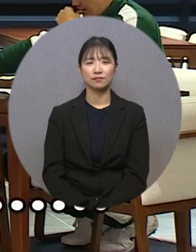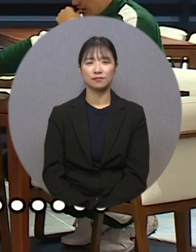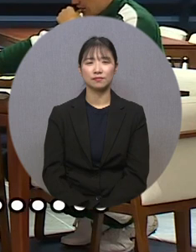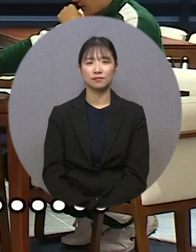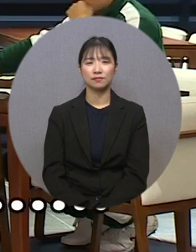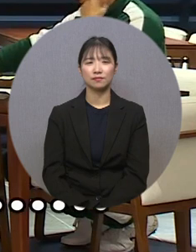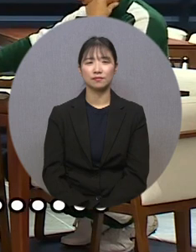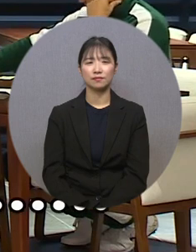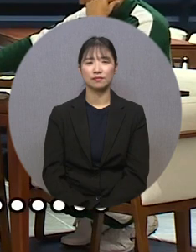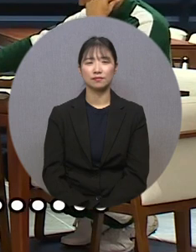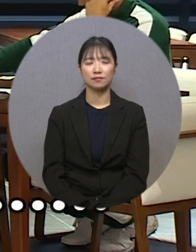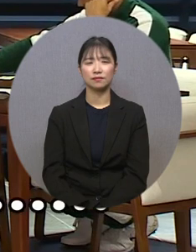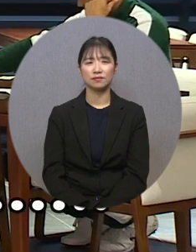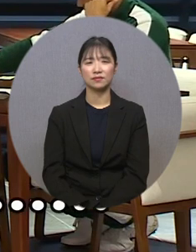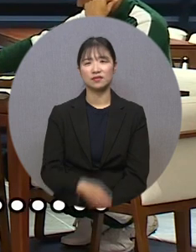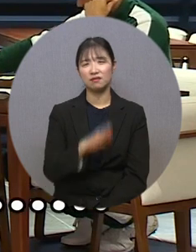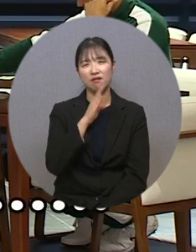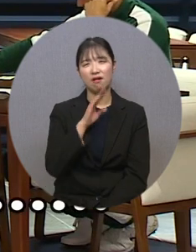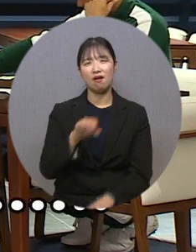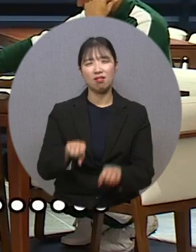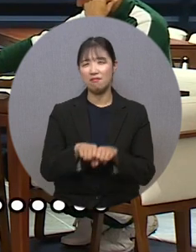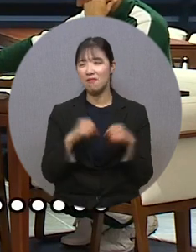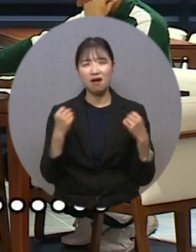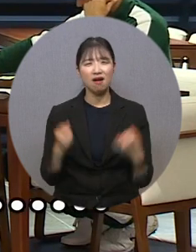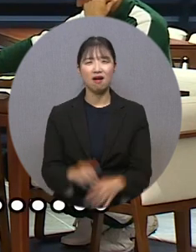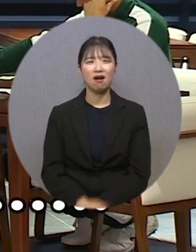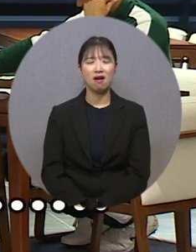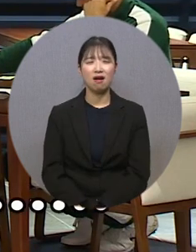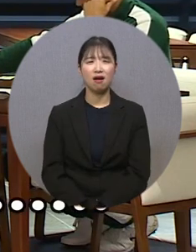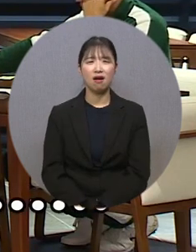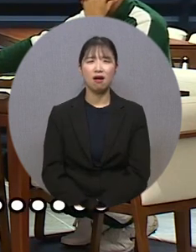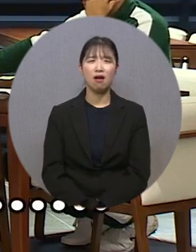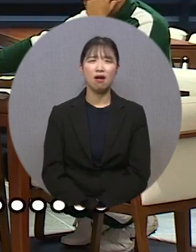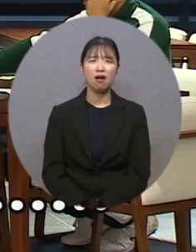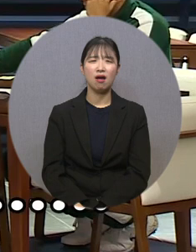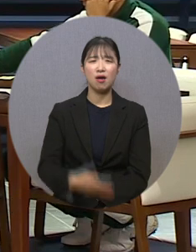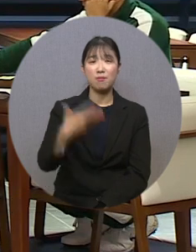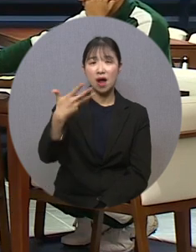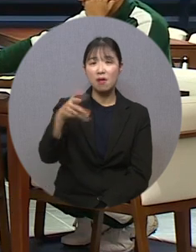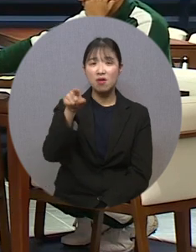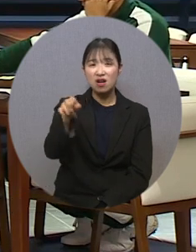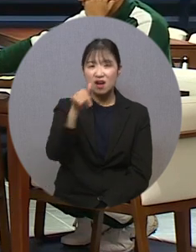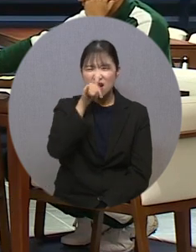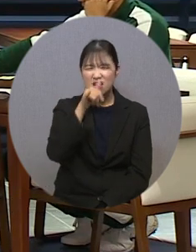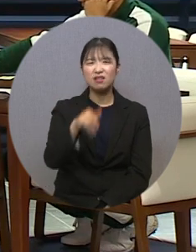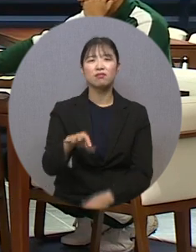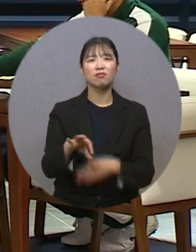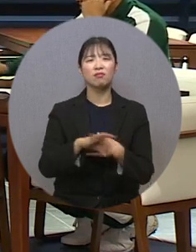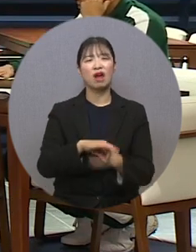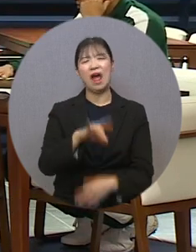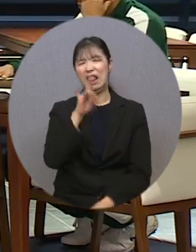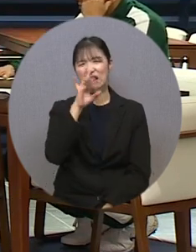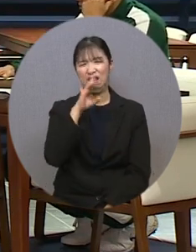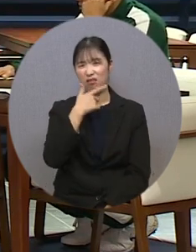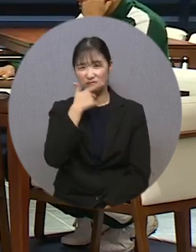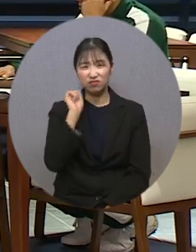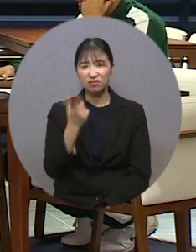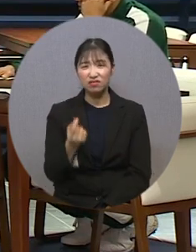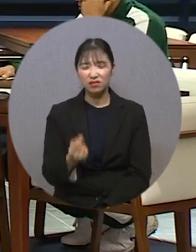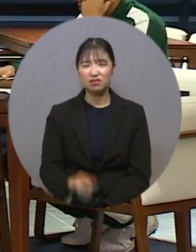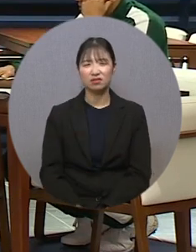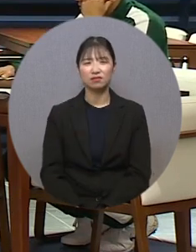와. 와. 아, 진짜. 대박이다. 왜 안 되지? 8번이 만약에 거기 있었으면. 그래도 안, 그래도 안 되네. 우리 세 장밖에 없어.